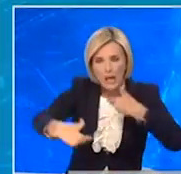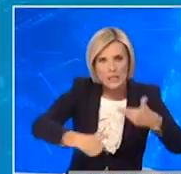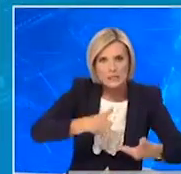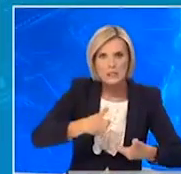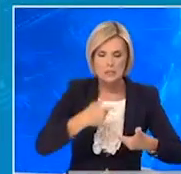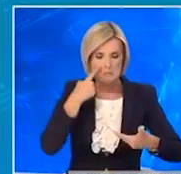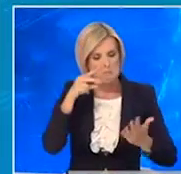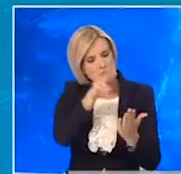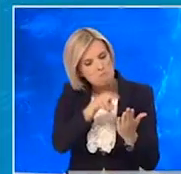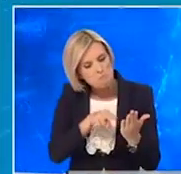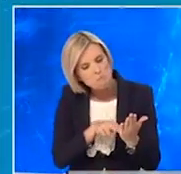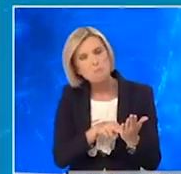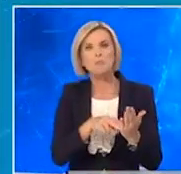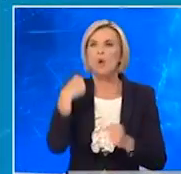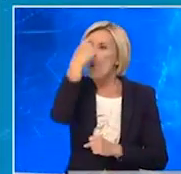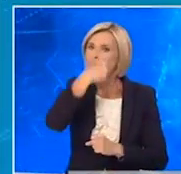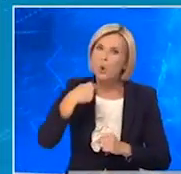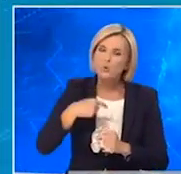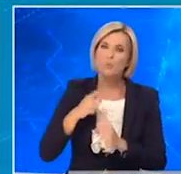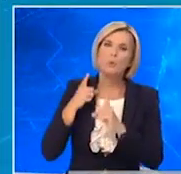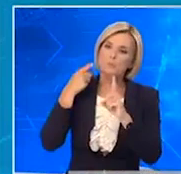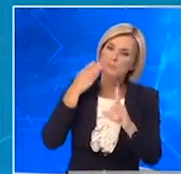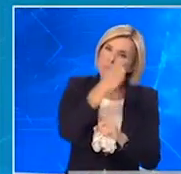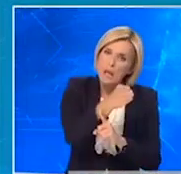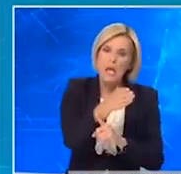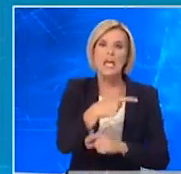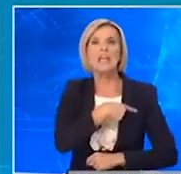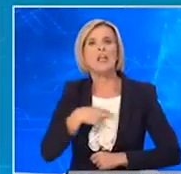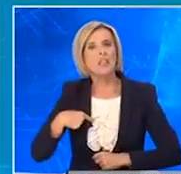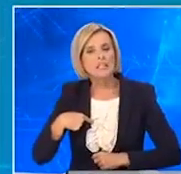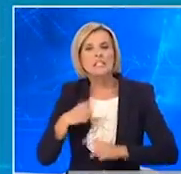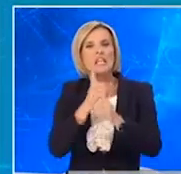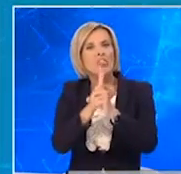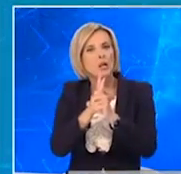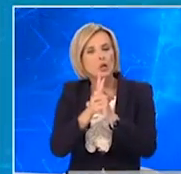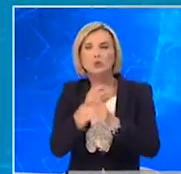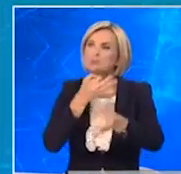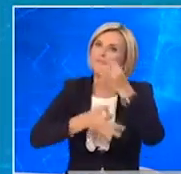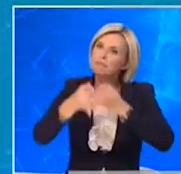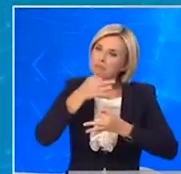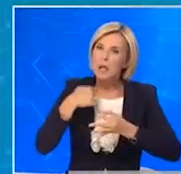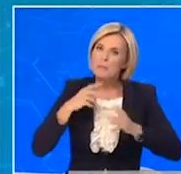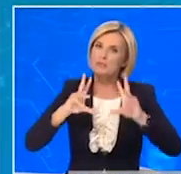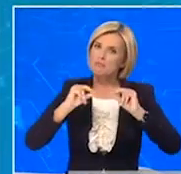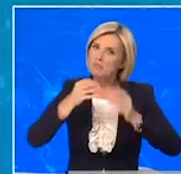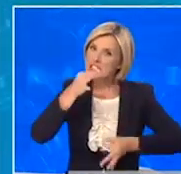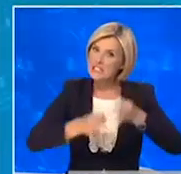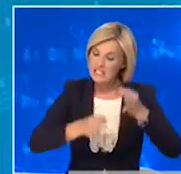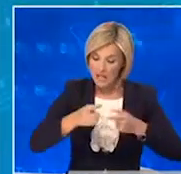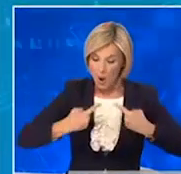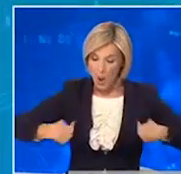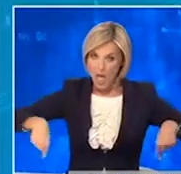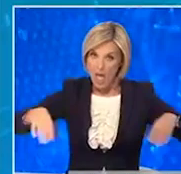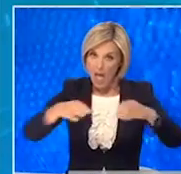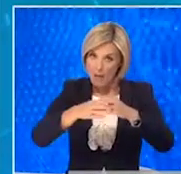είτε είναι individual ο κάθε καθηγητής ο οποίος έχει τη δική του άποψη. Όλες μας όμως οι αποφάσεις